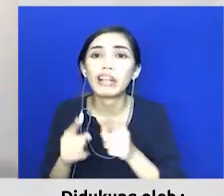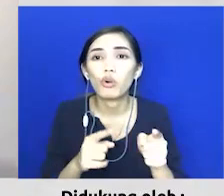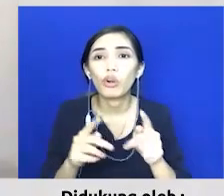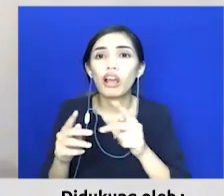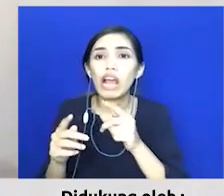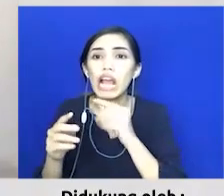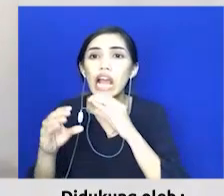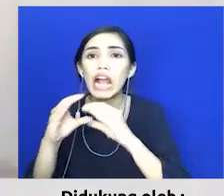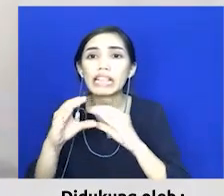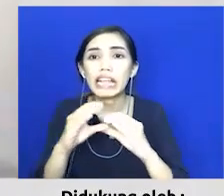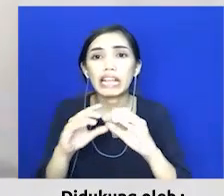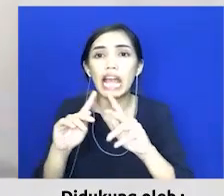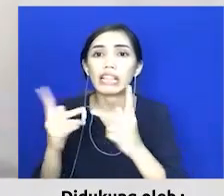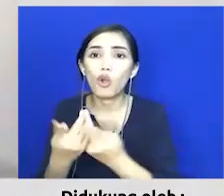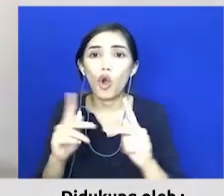ketika tahun berapa